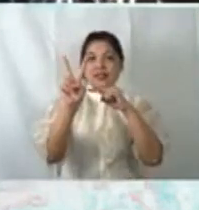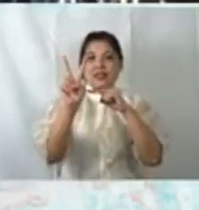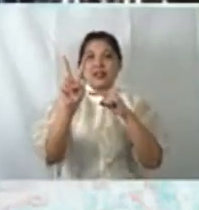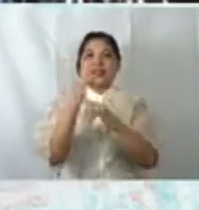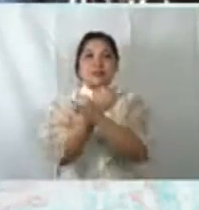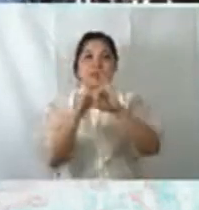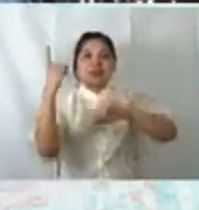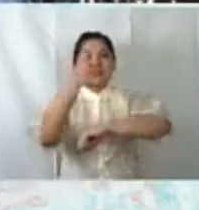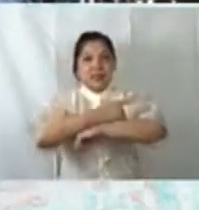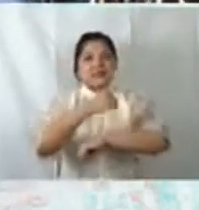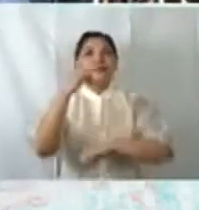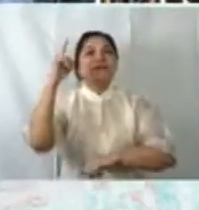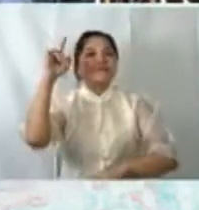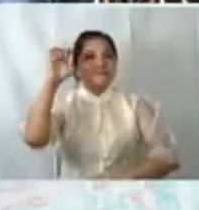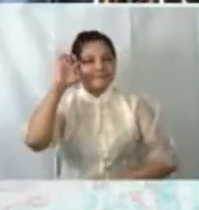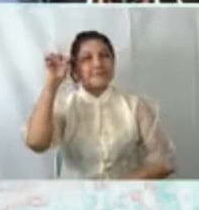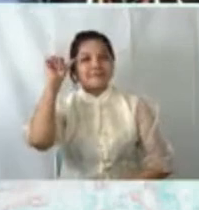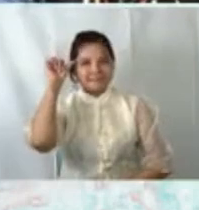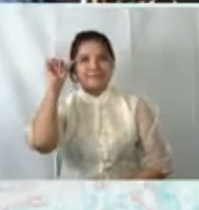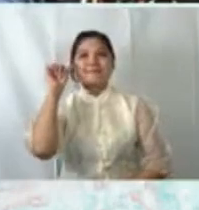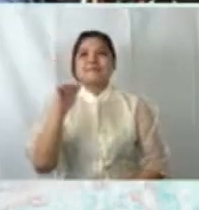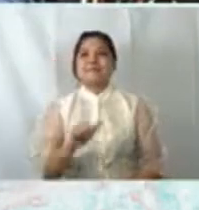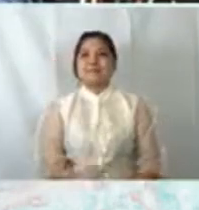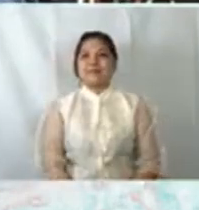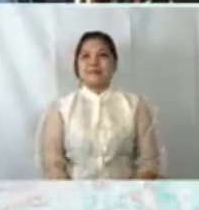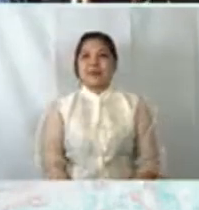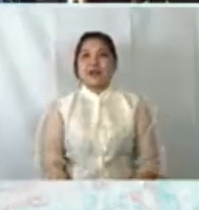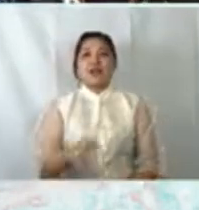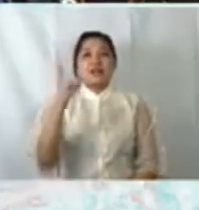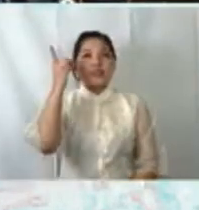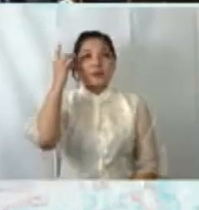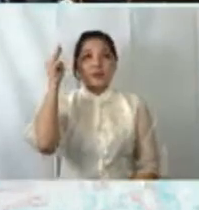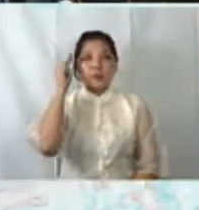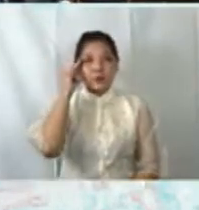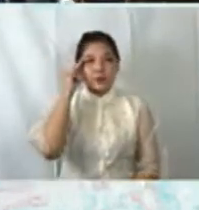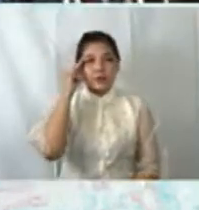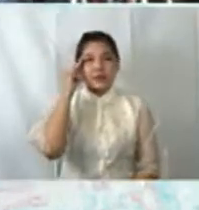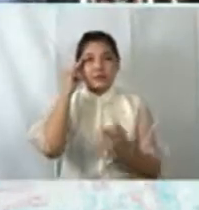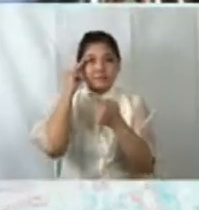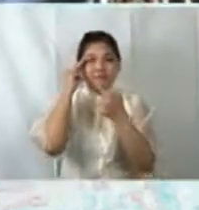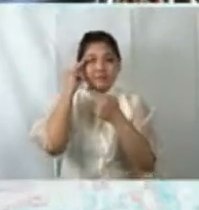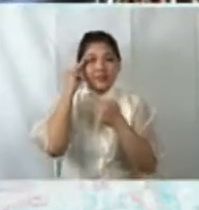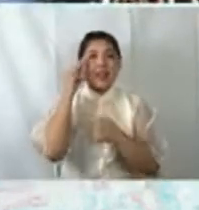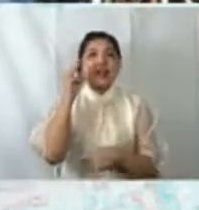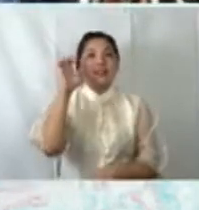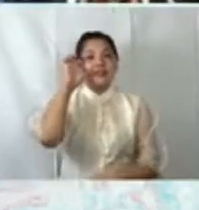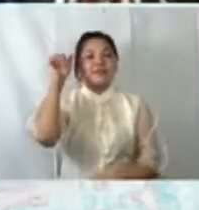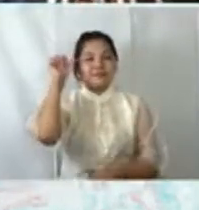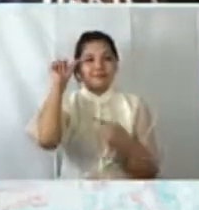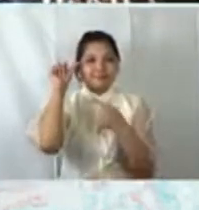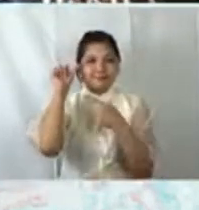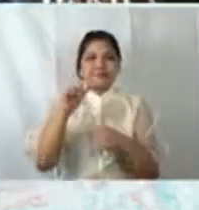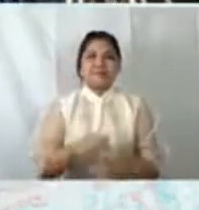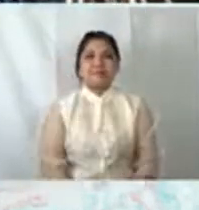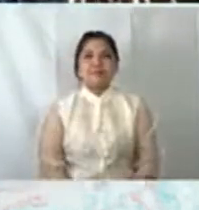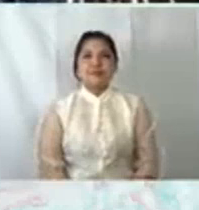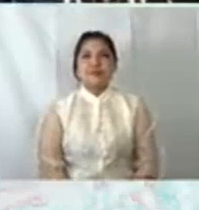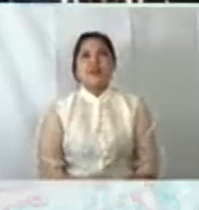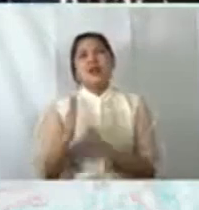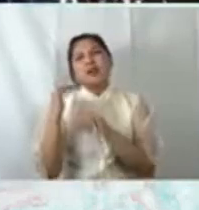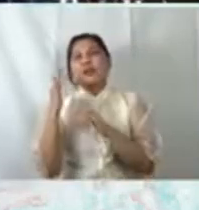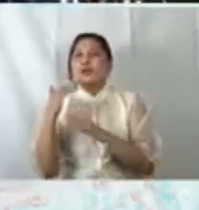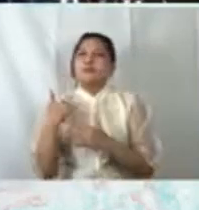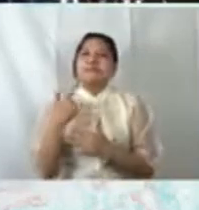General Emilio Aguinaldo. So yan po si Pakapagal at yan po si Aguinaldo. So sana po naiintindihan